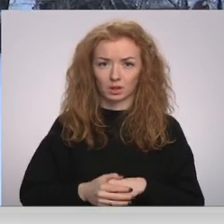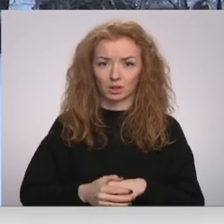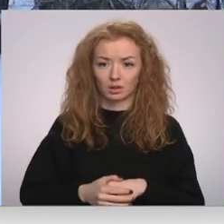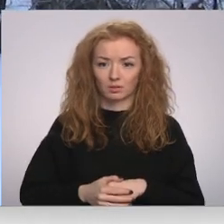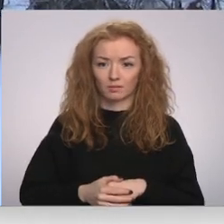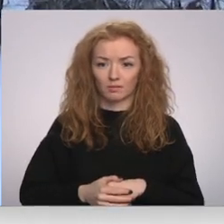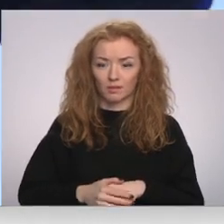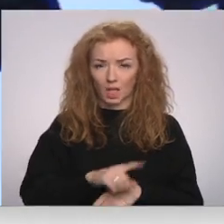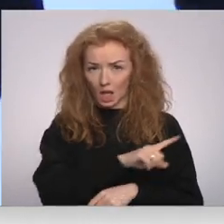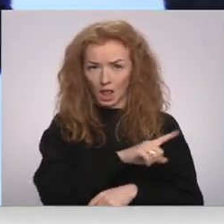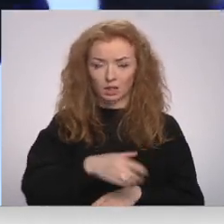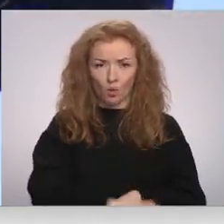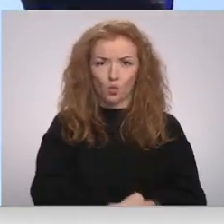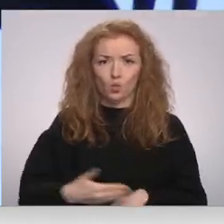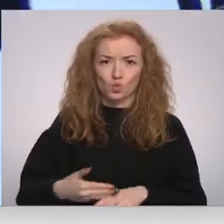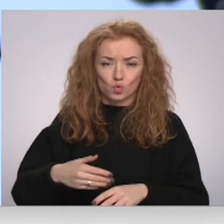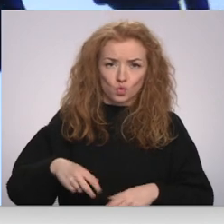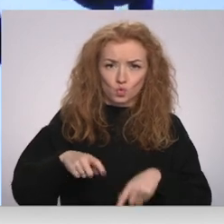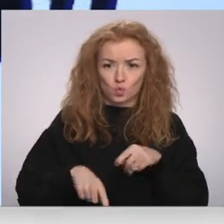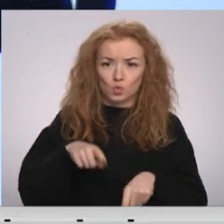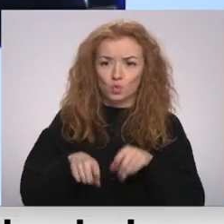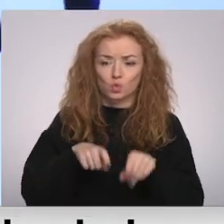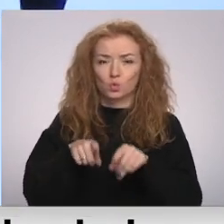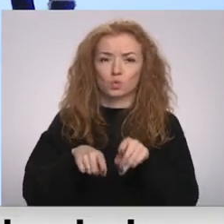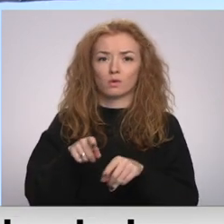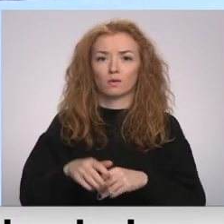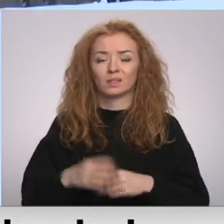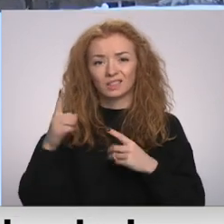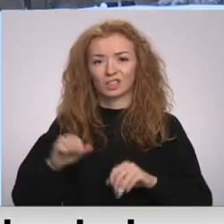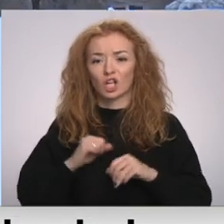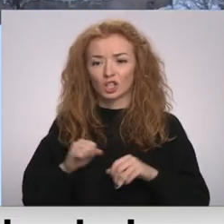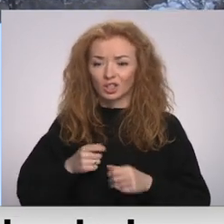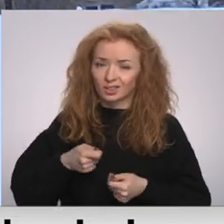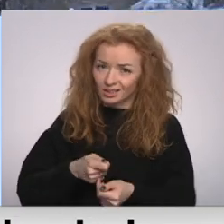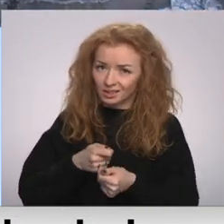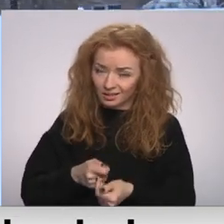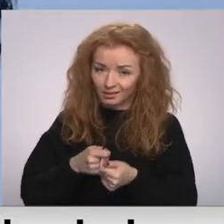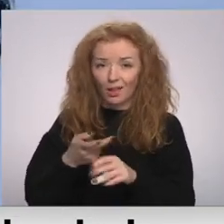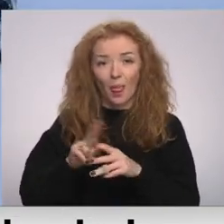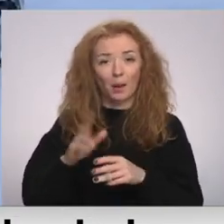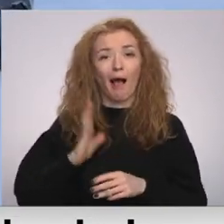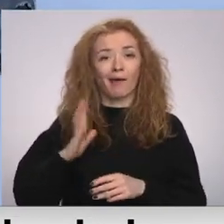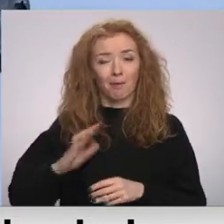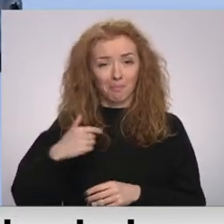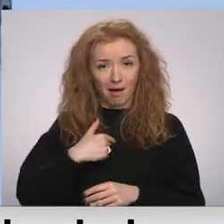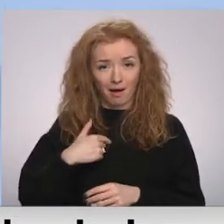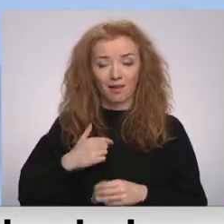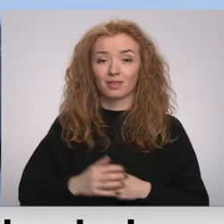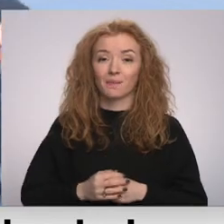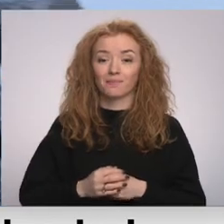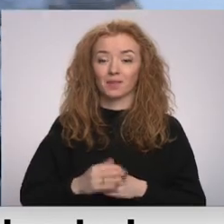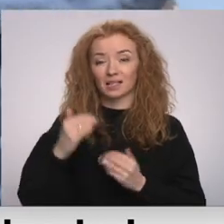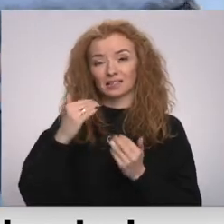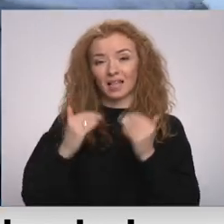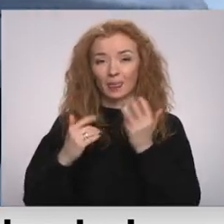briss, vo tā vo. Citi cenšās da sātis iztērēt. Jā, gaida postnīku. Statistika par kavētu